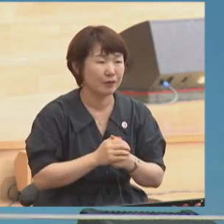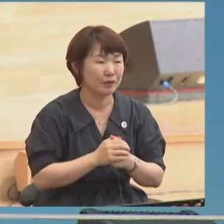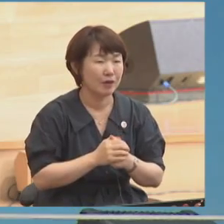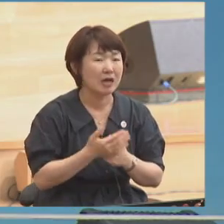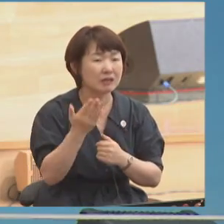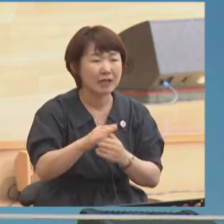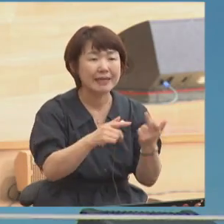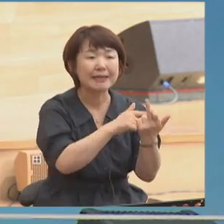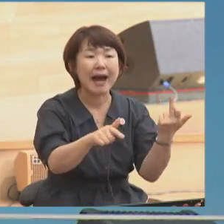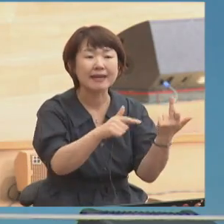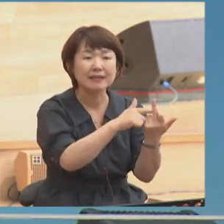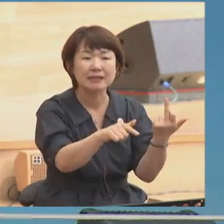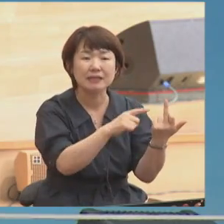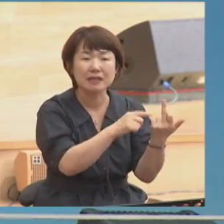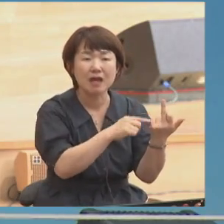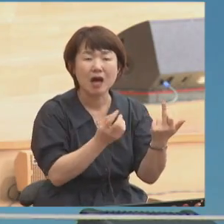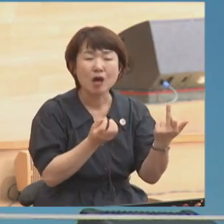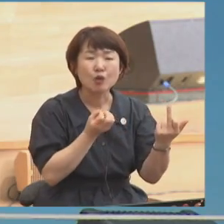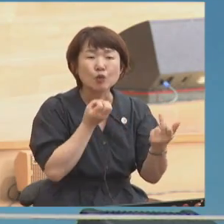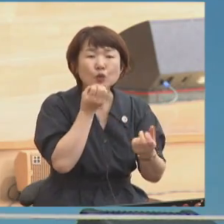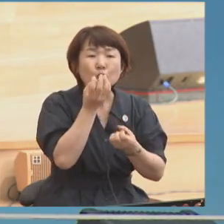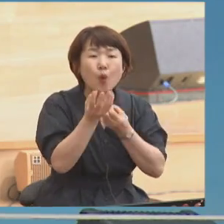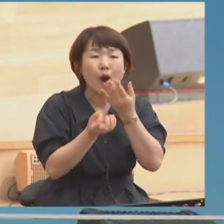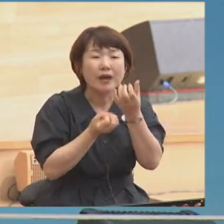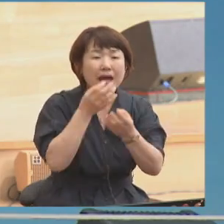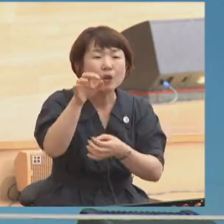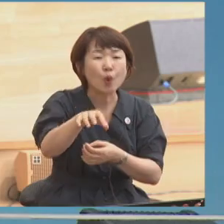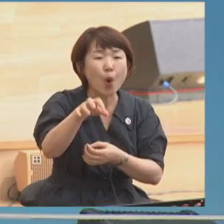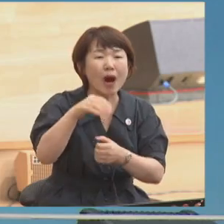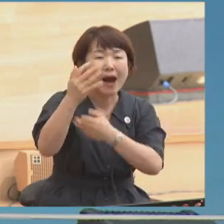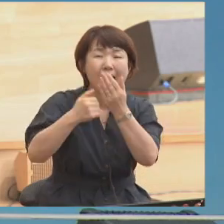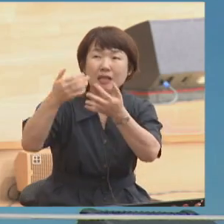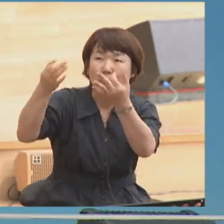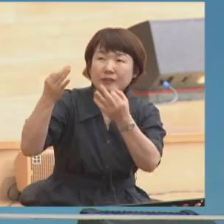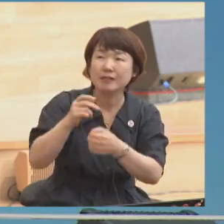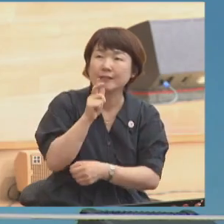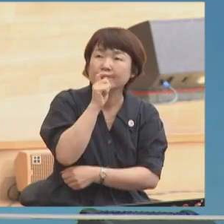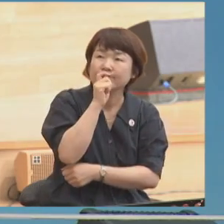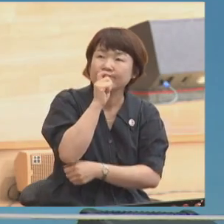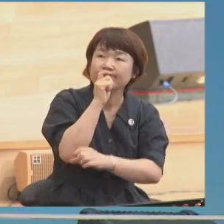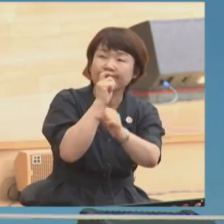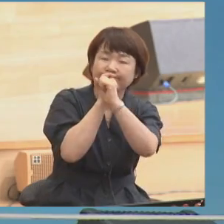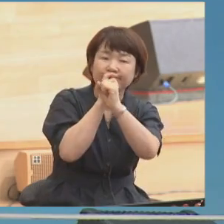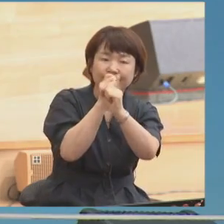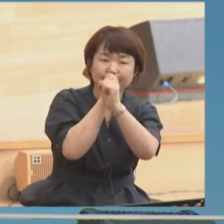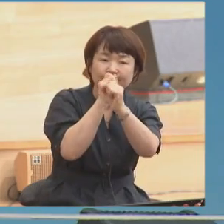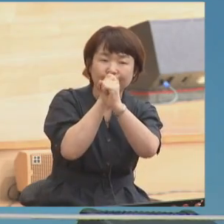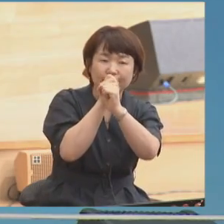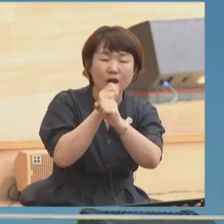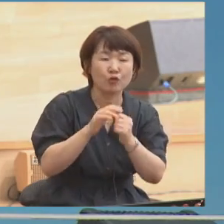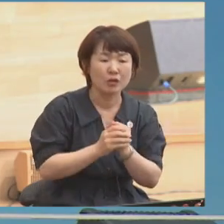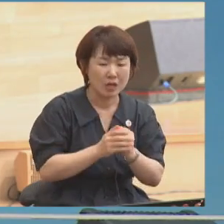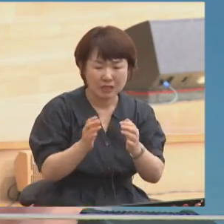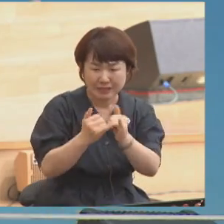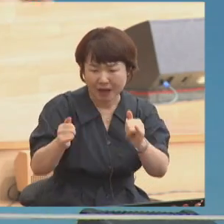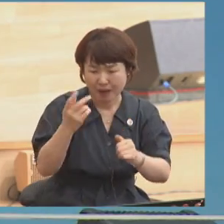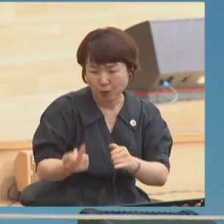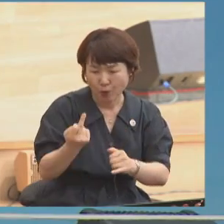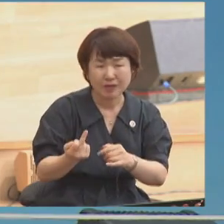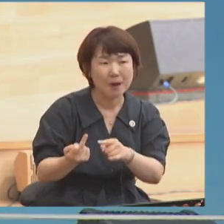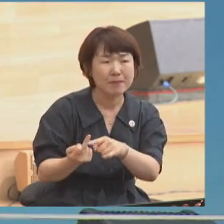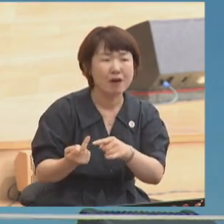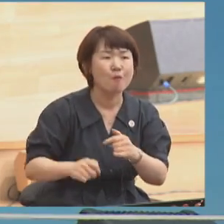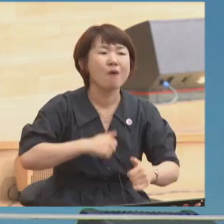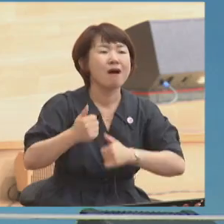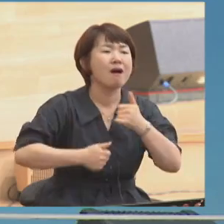가인은 토해내야 될 하나님 앞에서는 입을 꾹 다물고 사람 앞에 분노를 토해놨다는